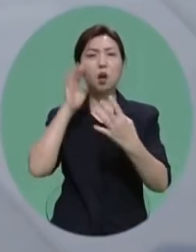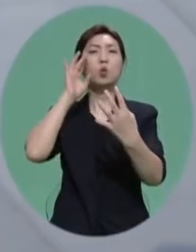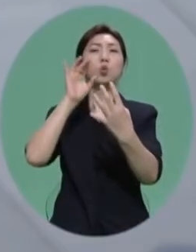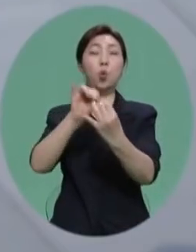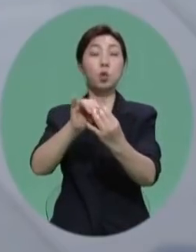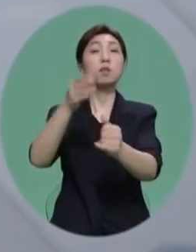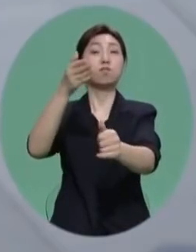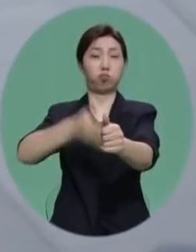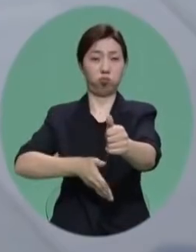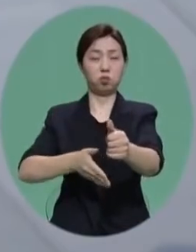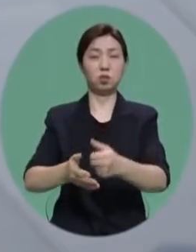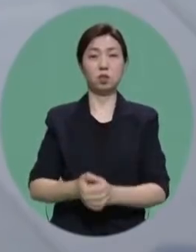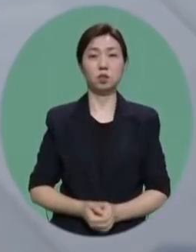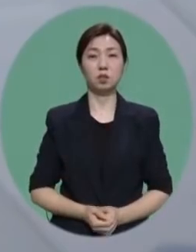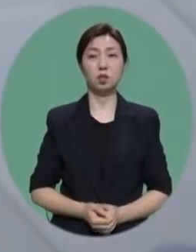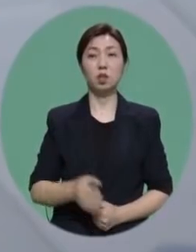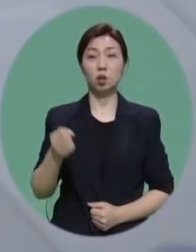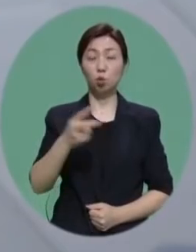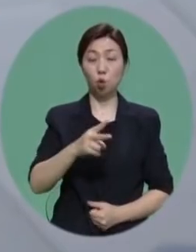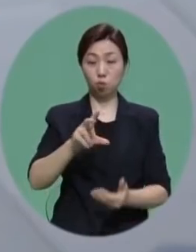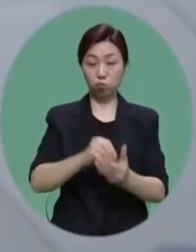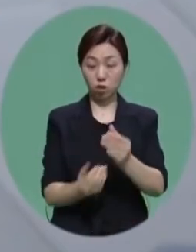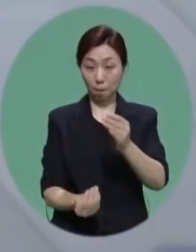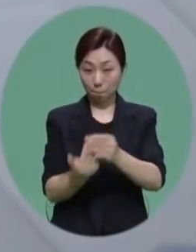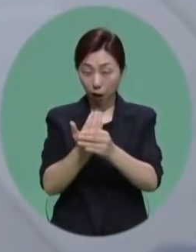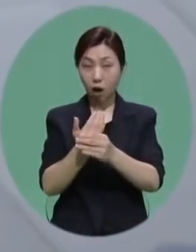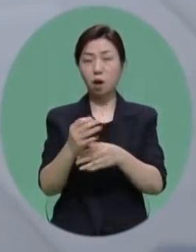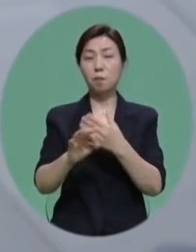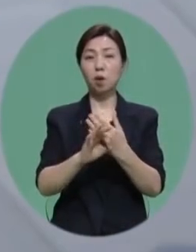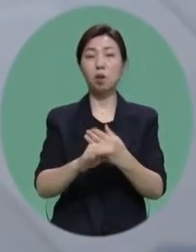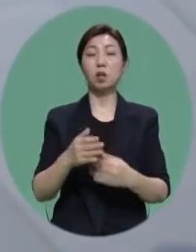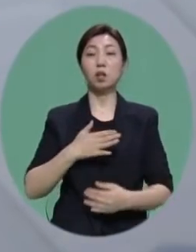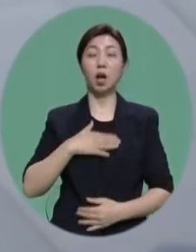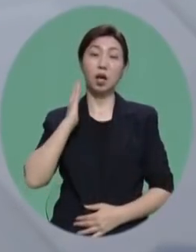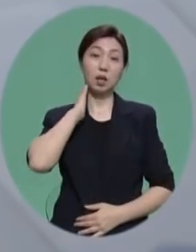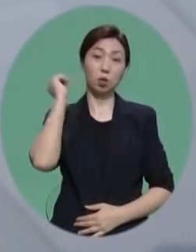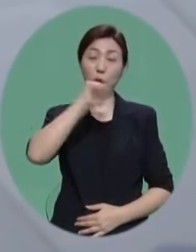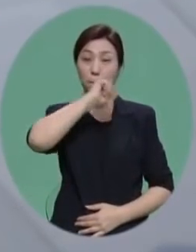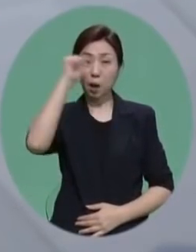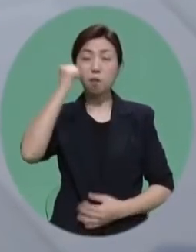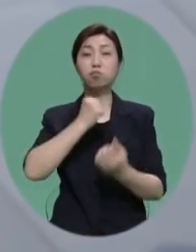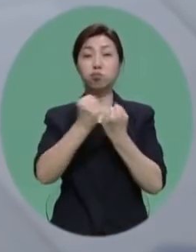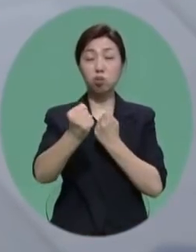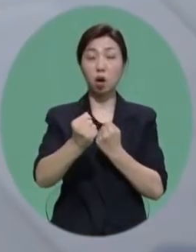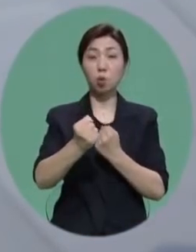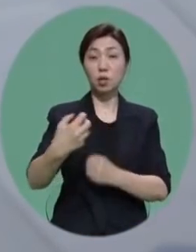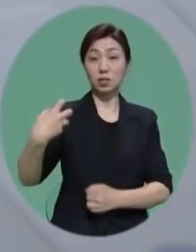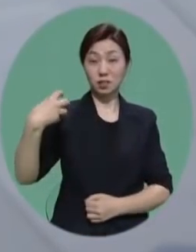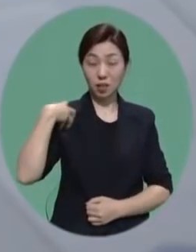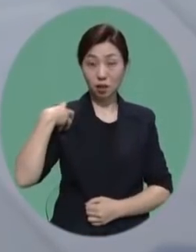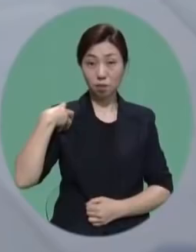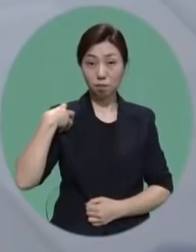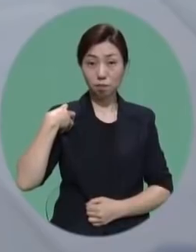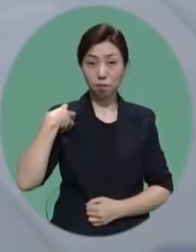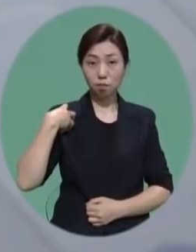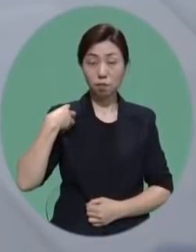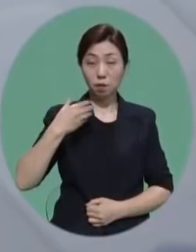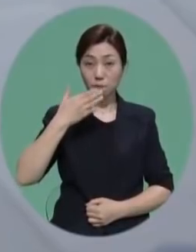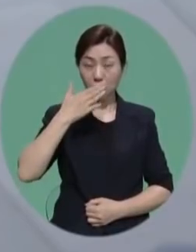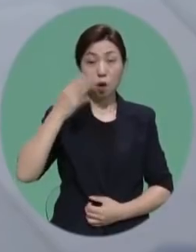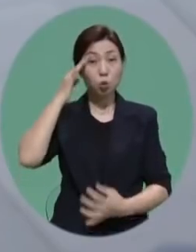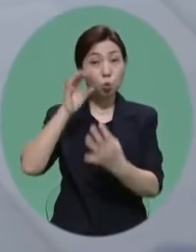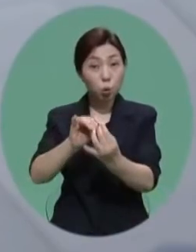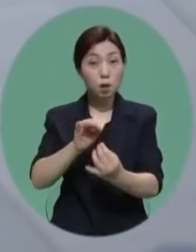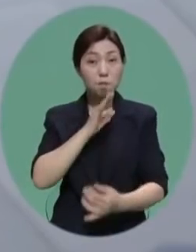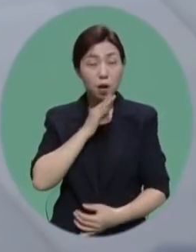번째 거기서 문제가 드러나면 대통령이 당선돼도 책임지자 동의하십니까? 이거 보세요. 동의하십니까? 이거